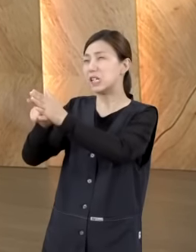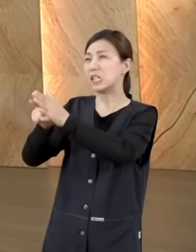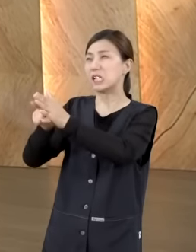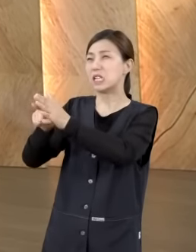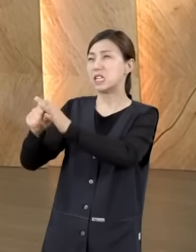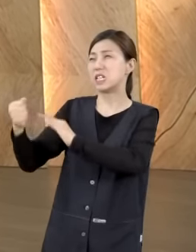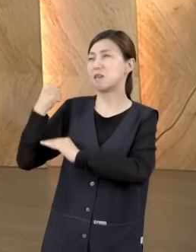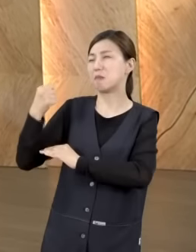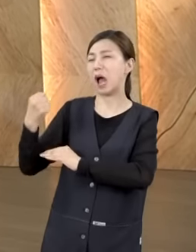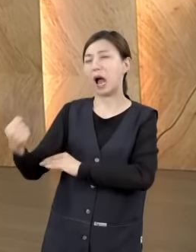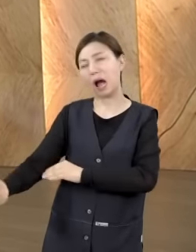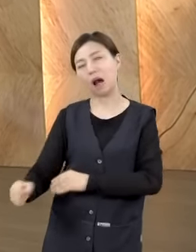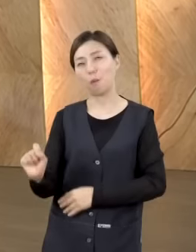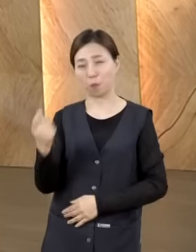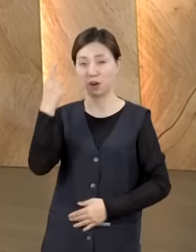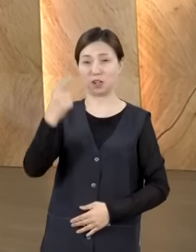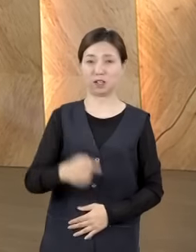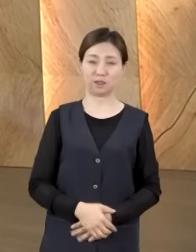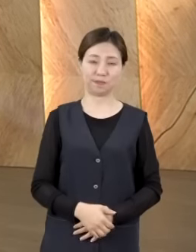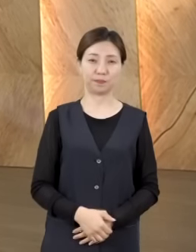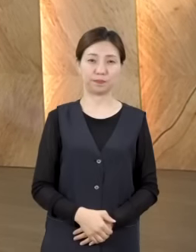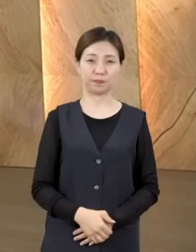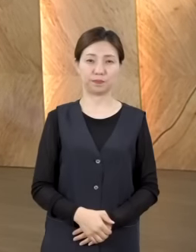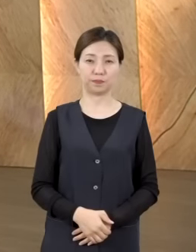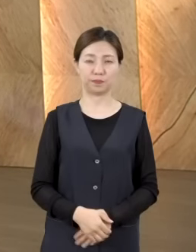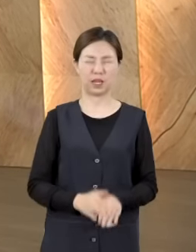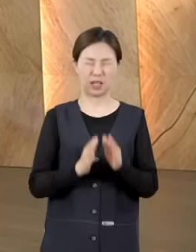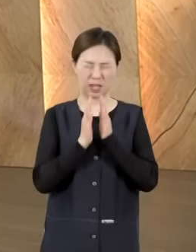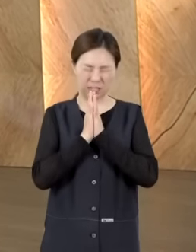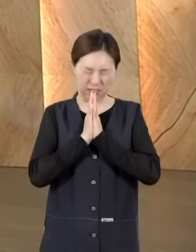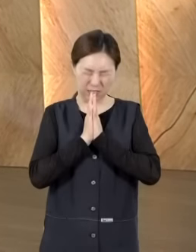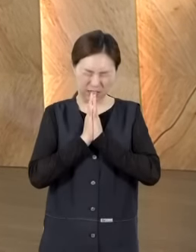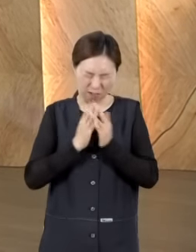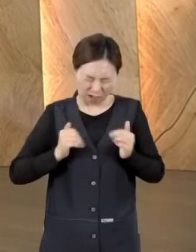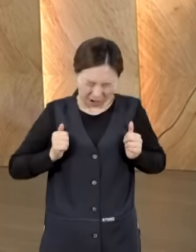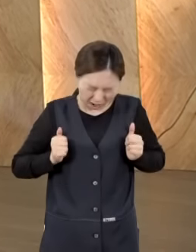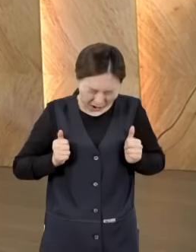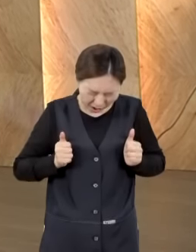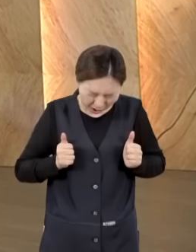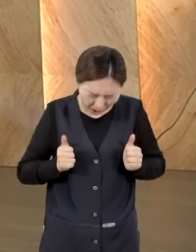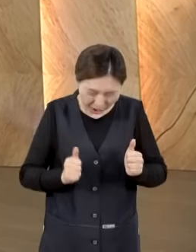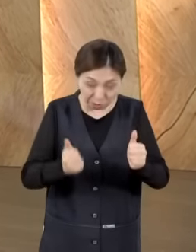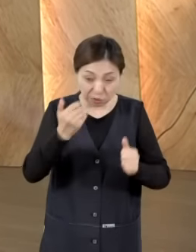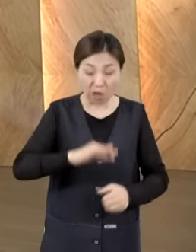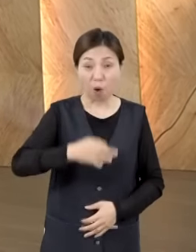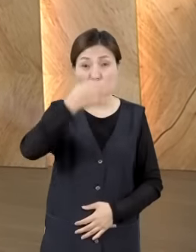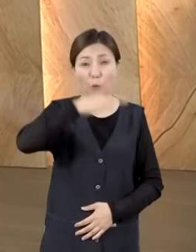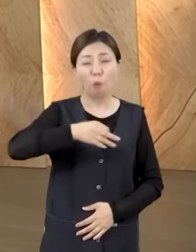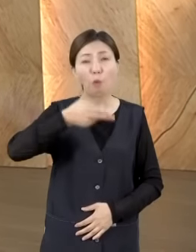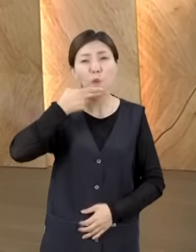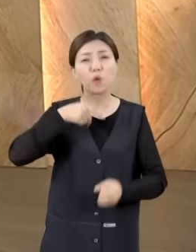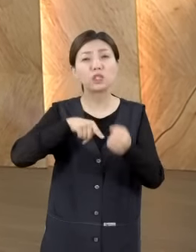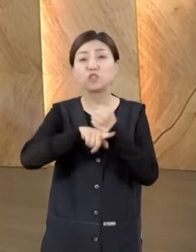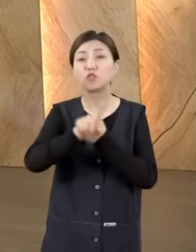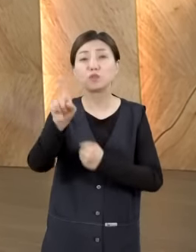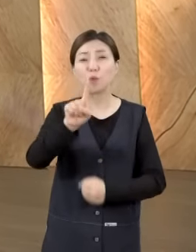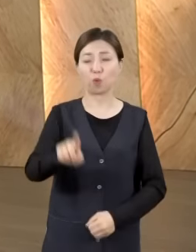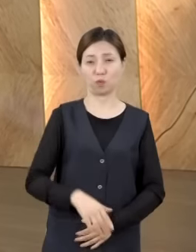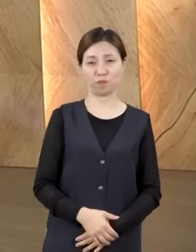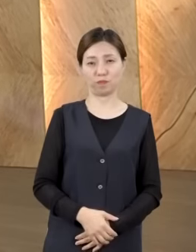여러분 여러분 기도를 열심히 했는데도 효과가